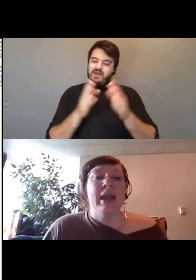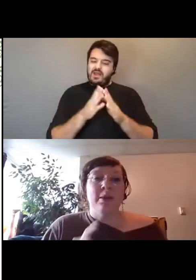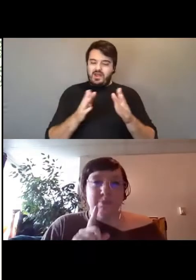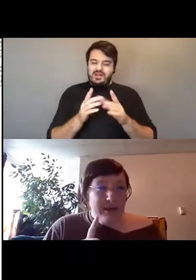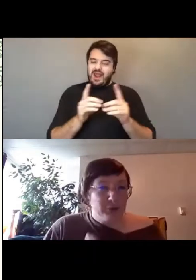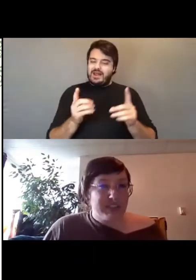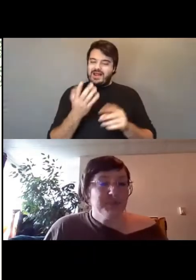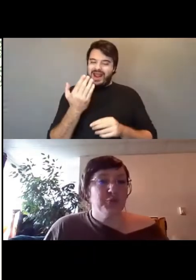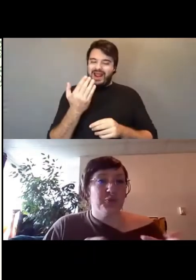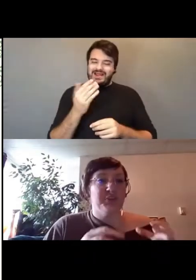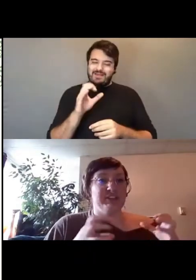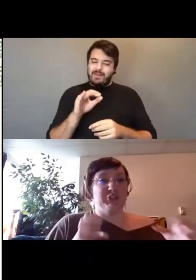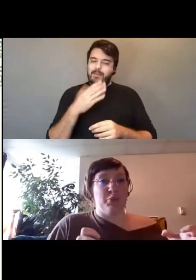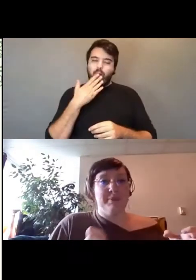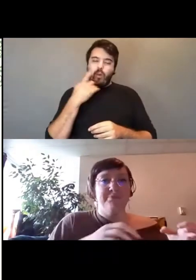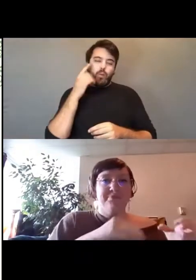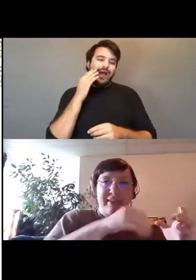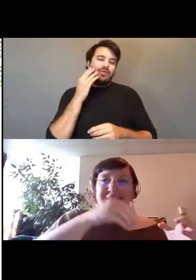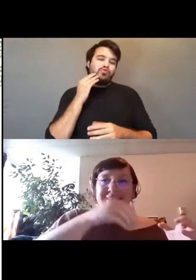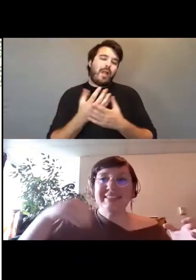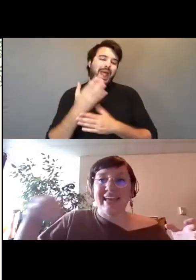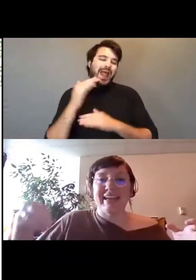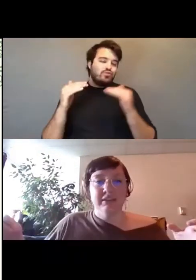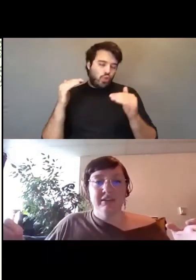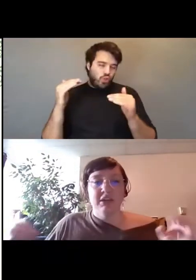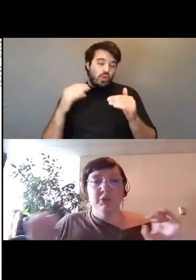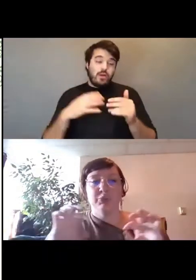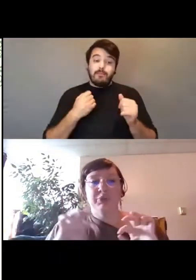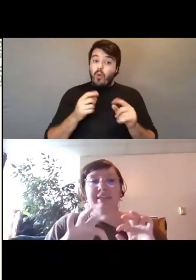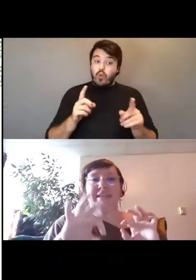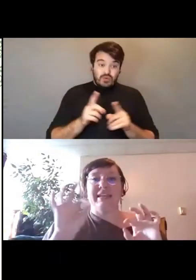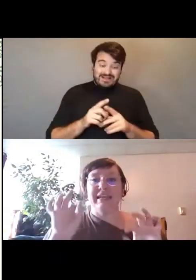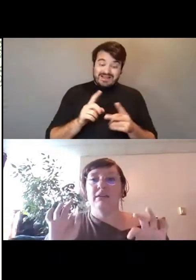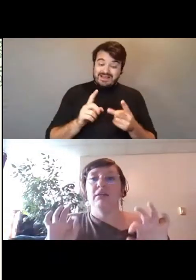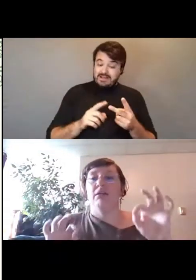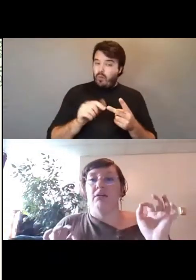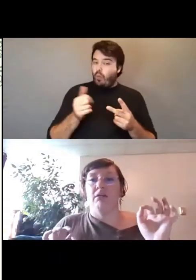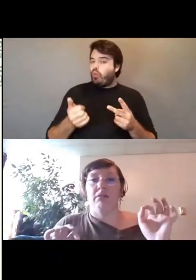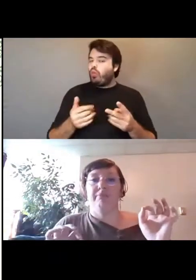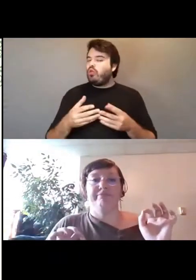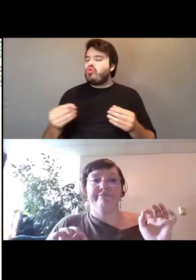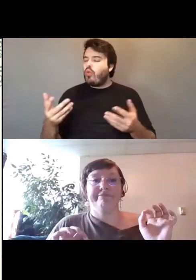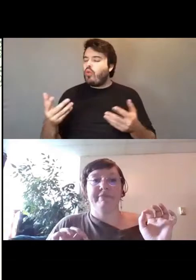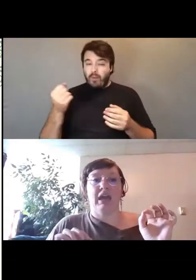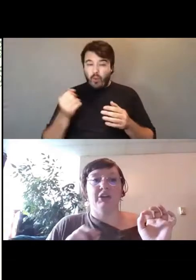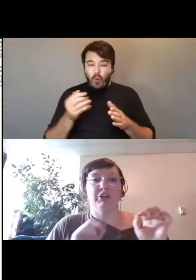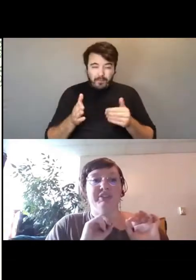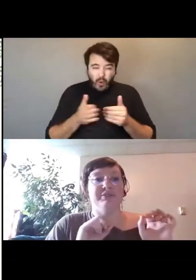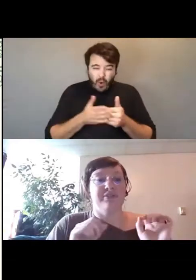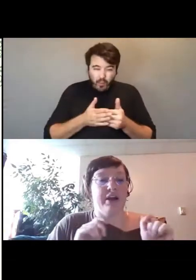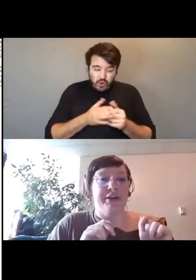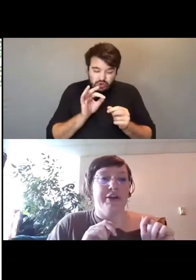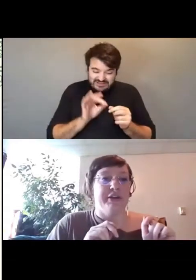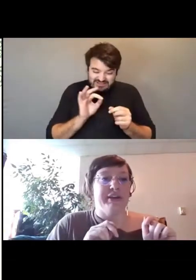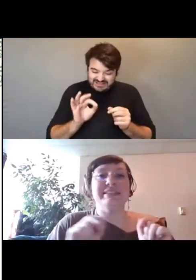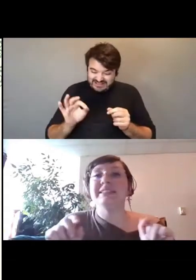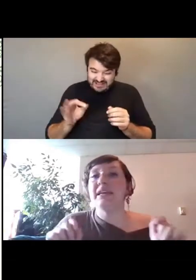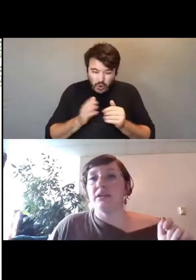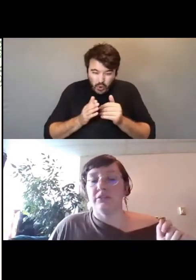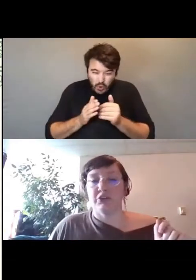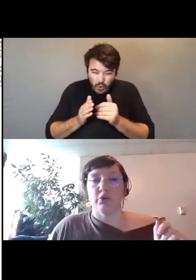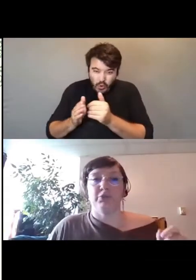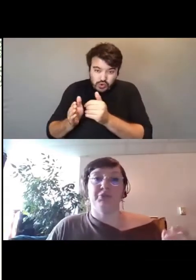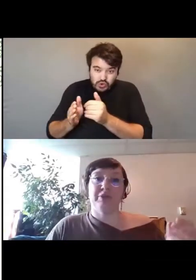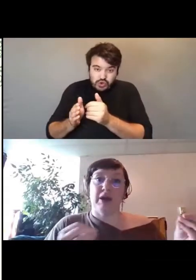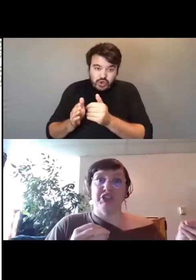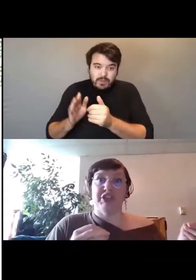maturité. Mais aussi, vous pouvez semer très serré, puis y aller en cultivant ici